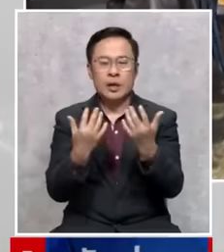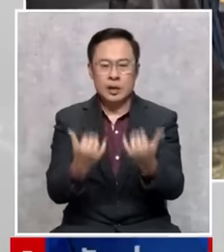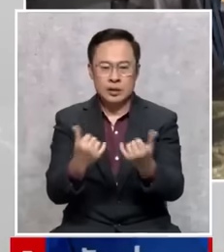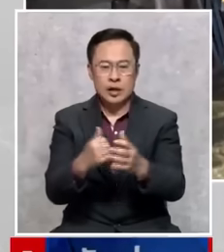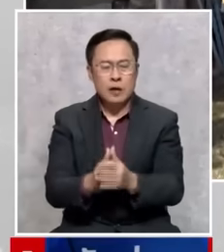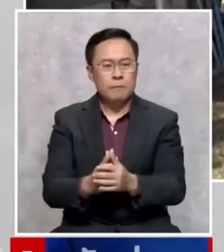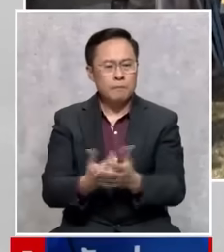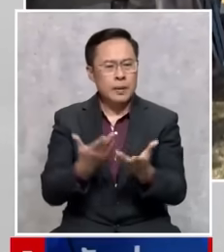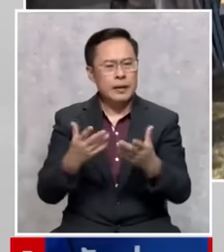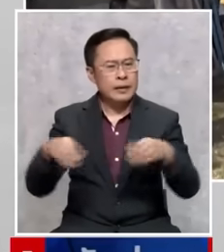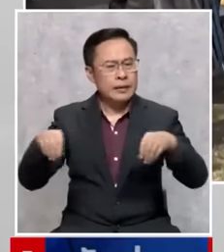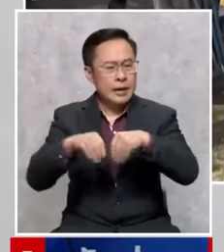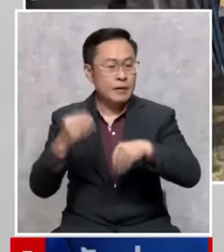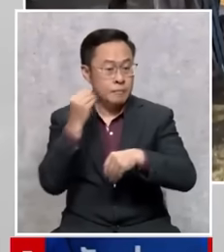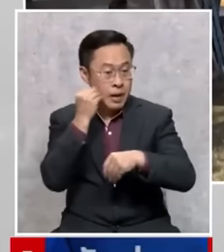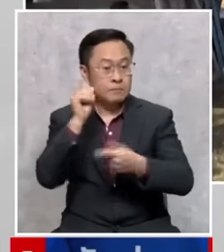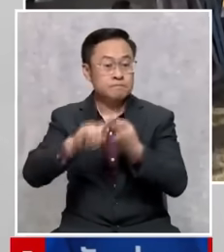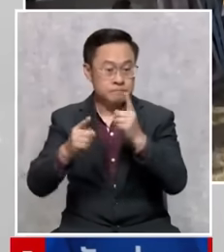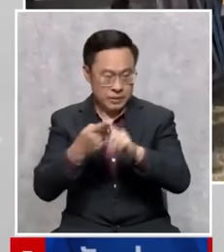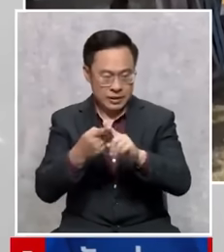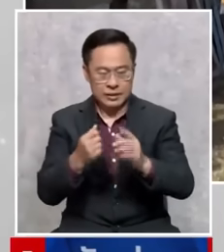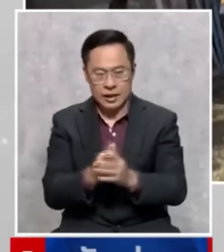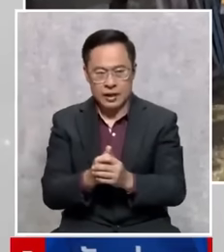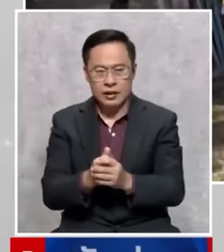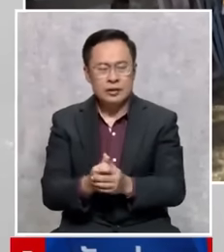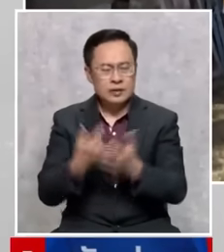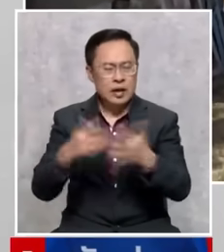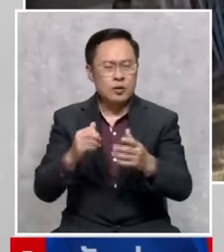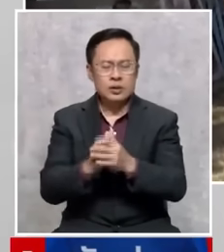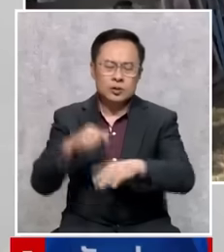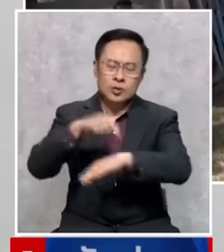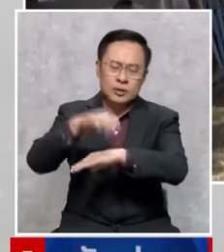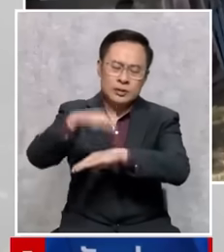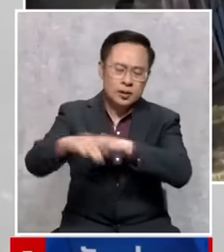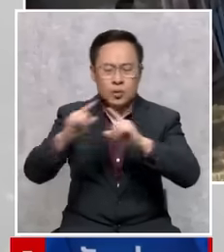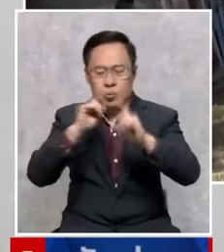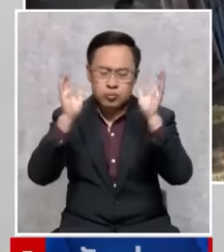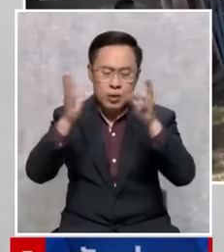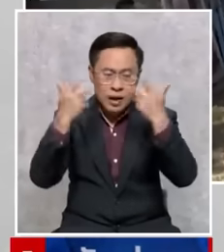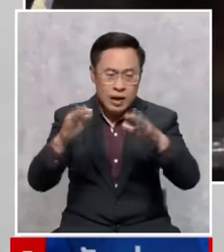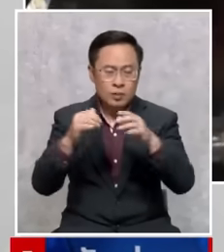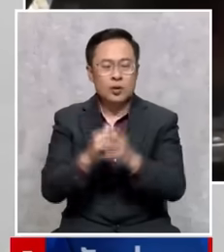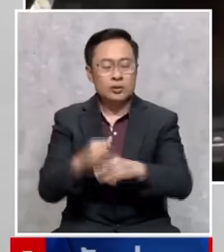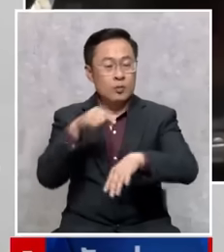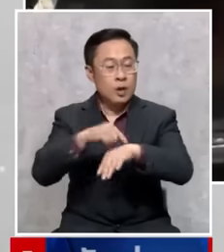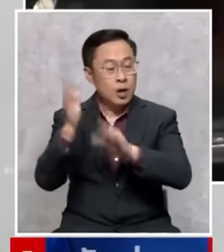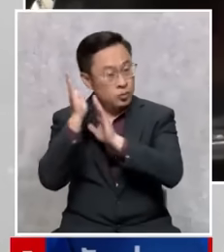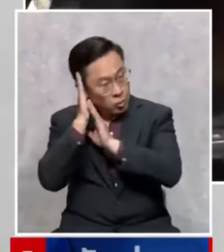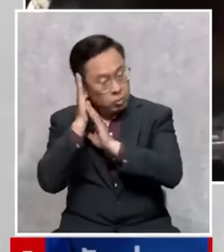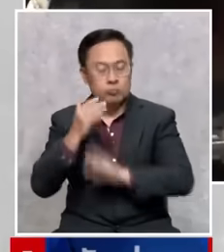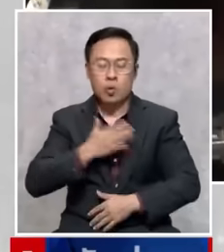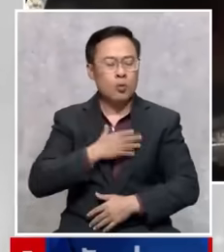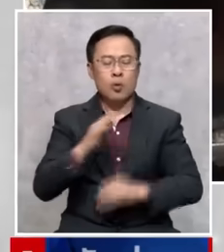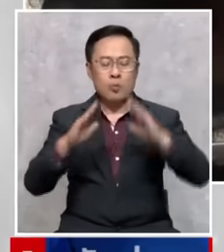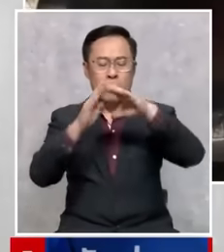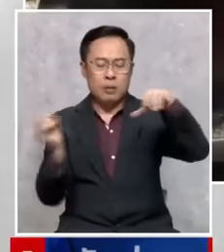ขอนอนแคมปิ้งใกล้ๆบ้านเพื่อนเพื่อนสังเกตว่าตื่นเช้ามาทำไมเพื่อนไม่ตื่นด้วยเลยเดินไปดูค่ะสุดท้ายเสียชีวิตแล้ว